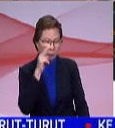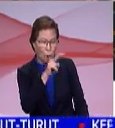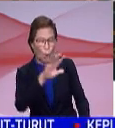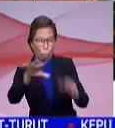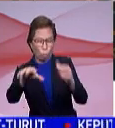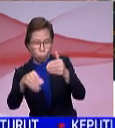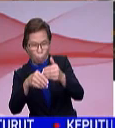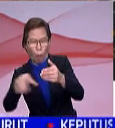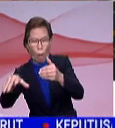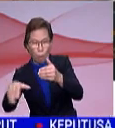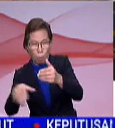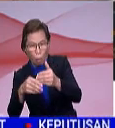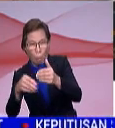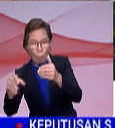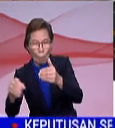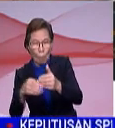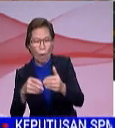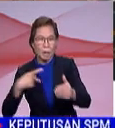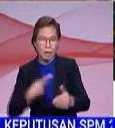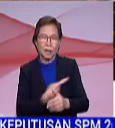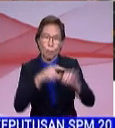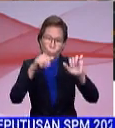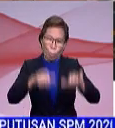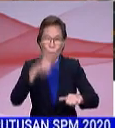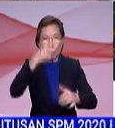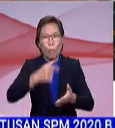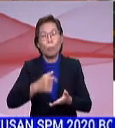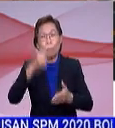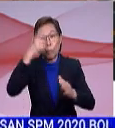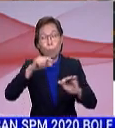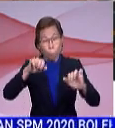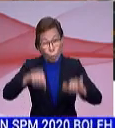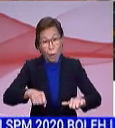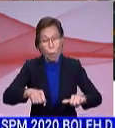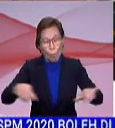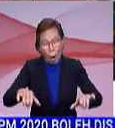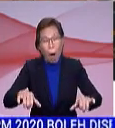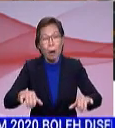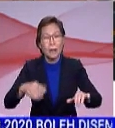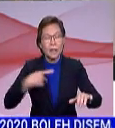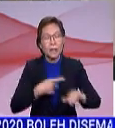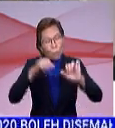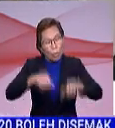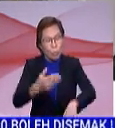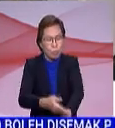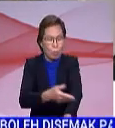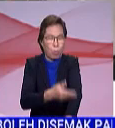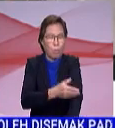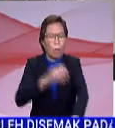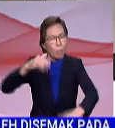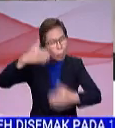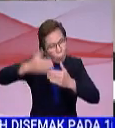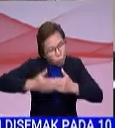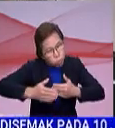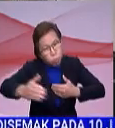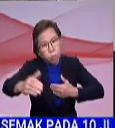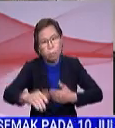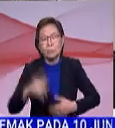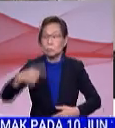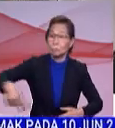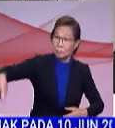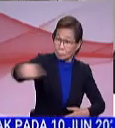pertambahan dari segi apa yang kita boleh buat untuk menambah baik dari hari ke hari. Kepada penerima